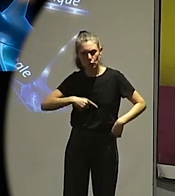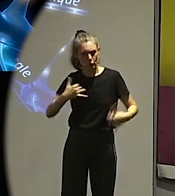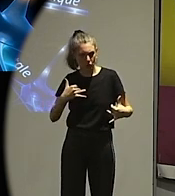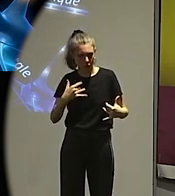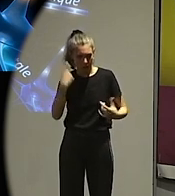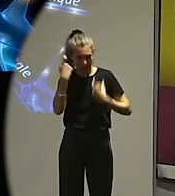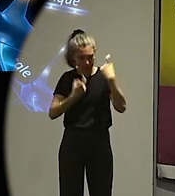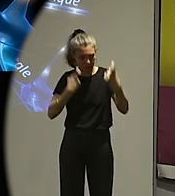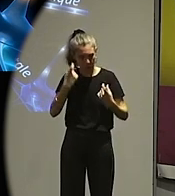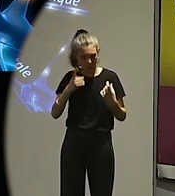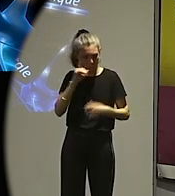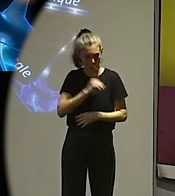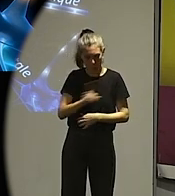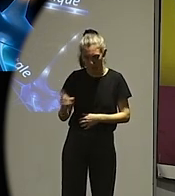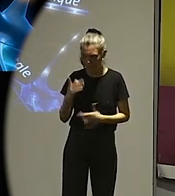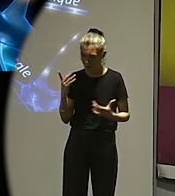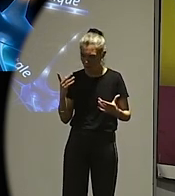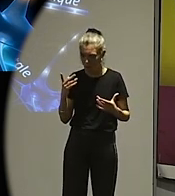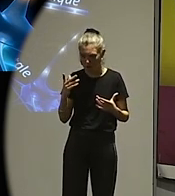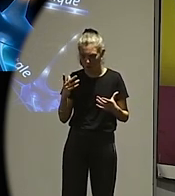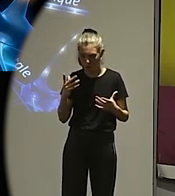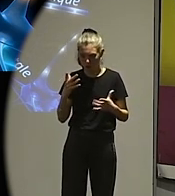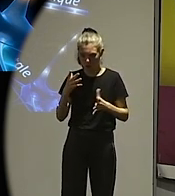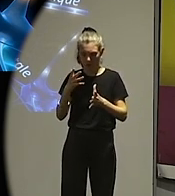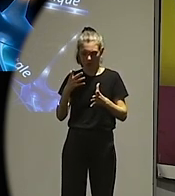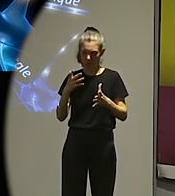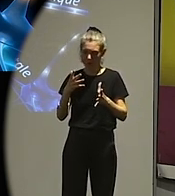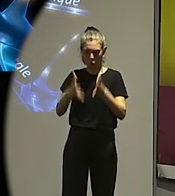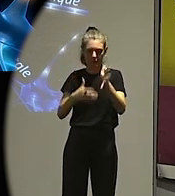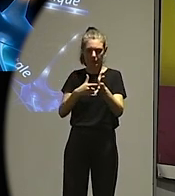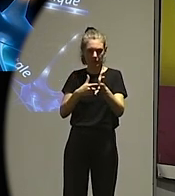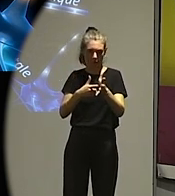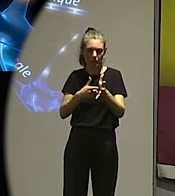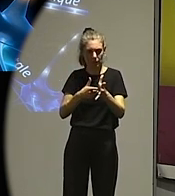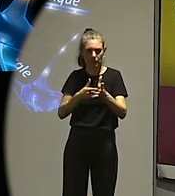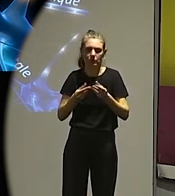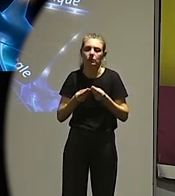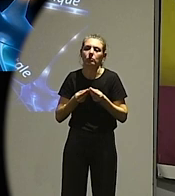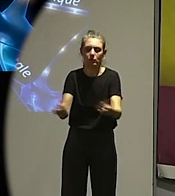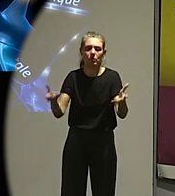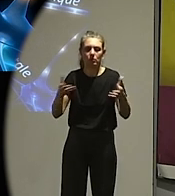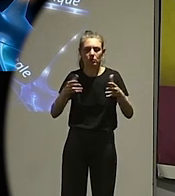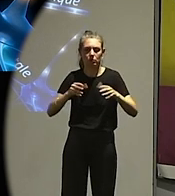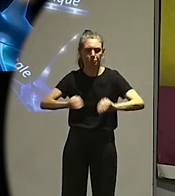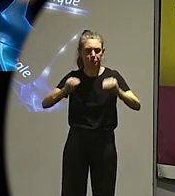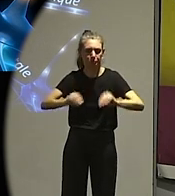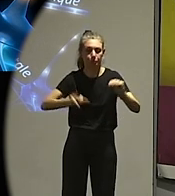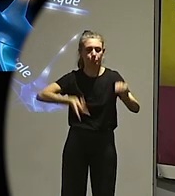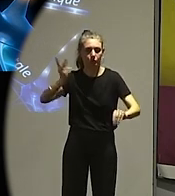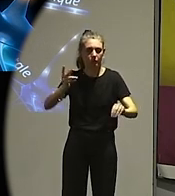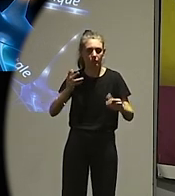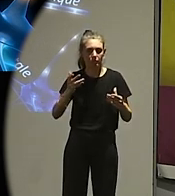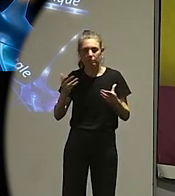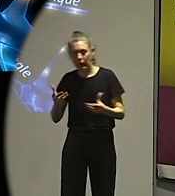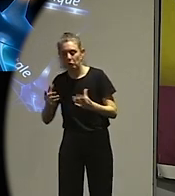dès le départ aussi, pour mieux intégrer des personnes qui ont des problèmes d'audition. Voilà, on apprend l'anglais, mais pourquoi voilà, ça